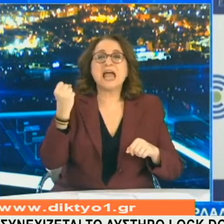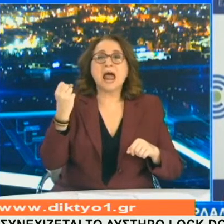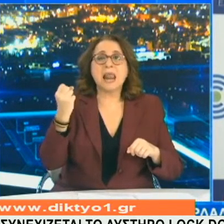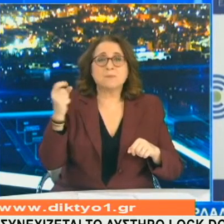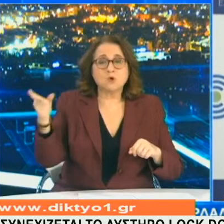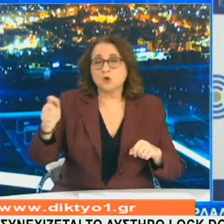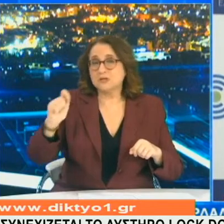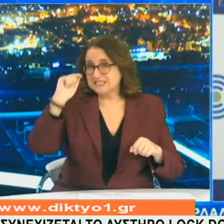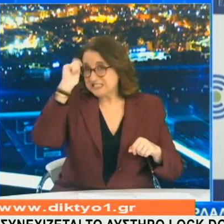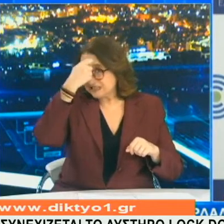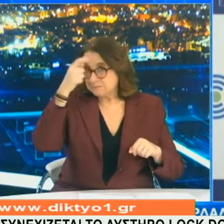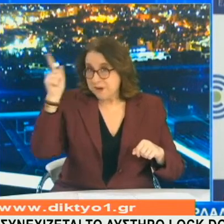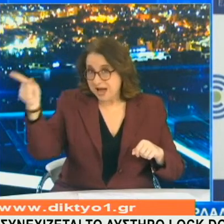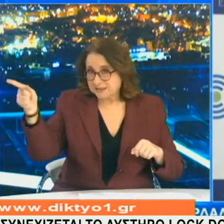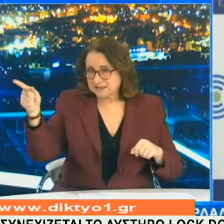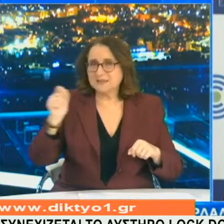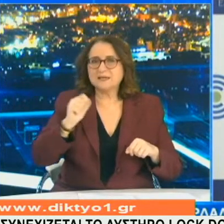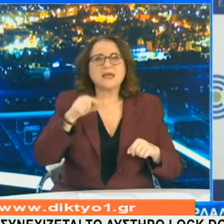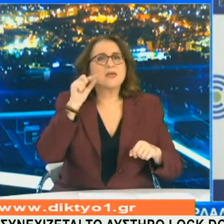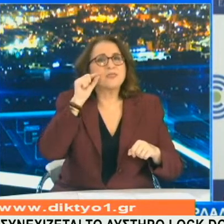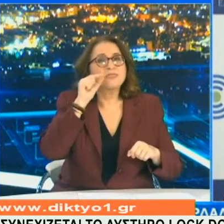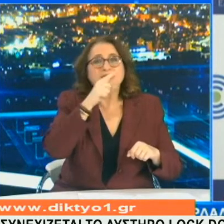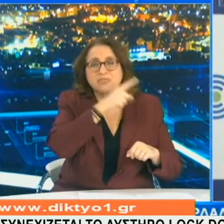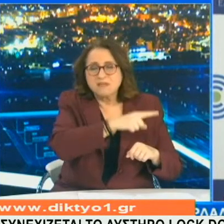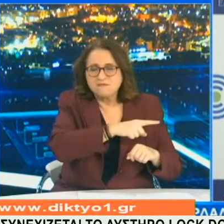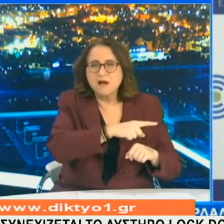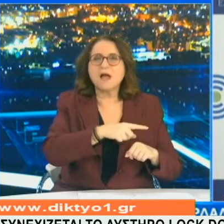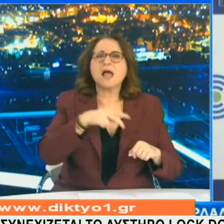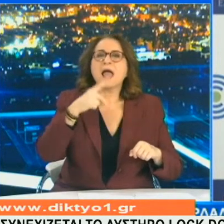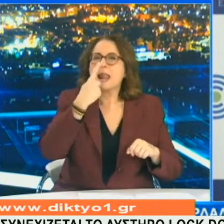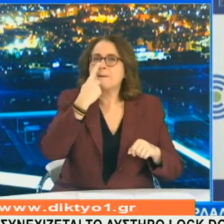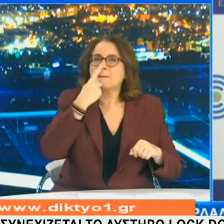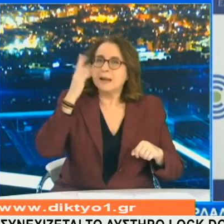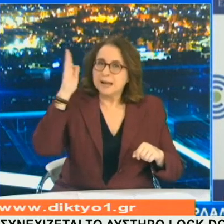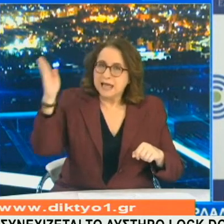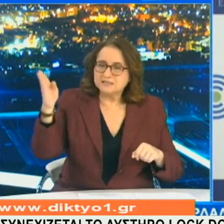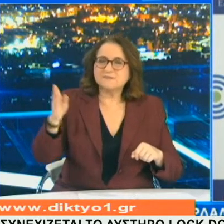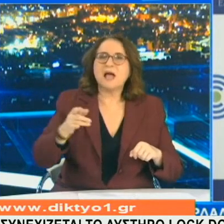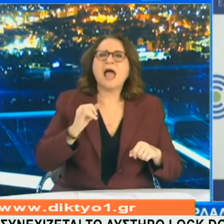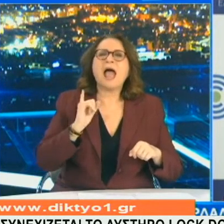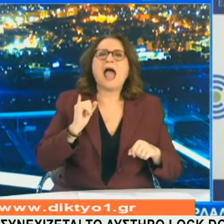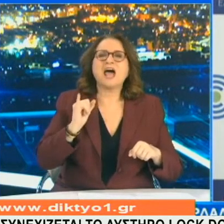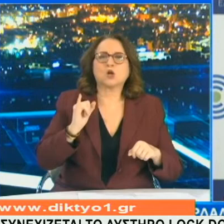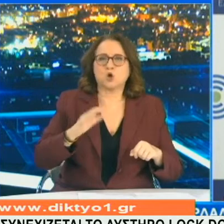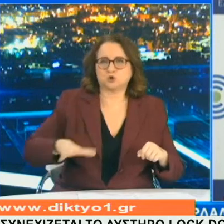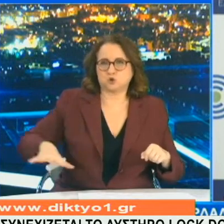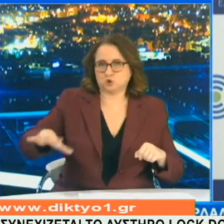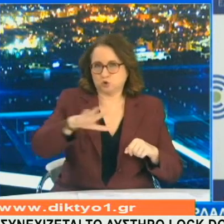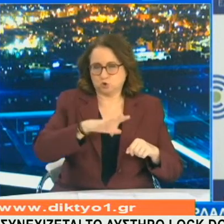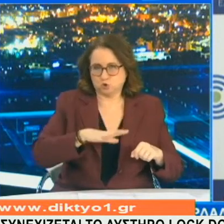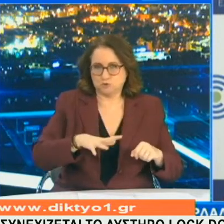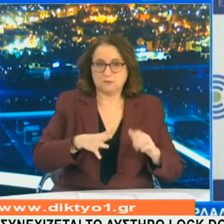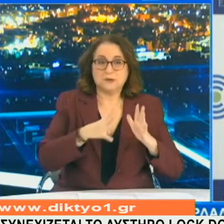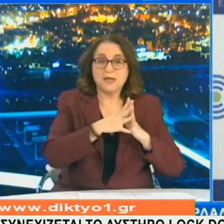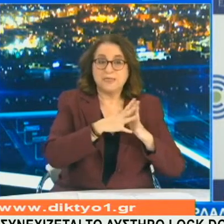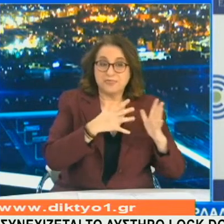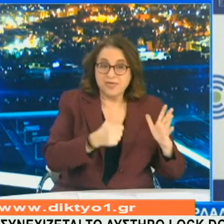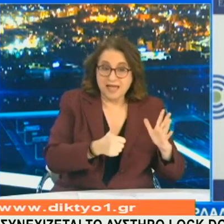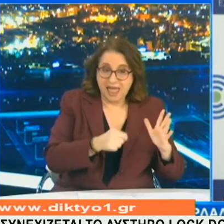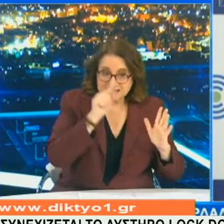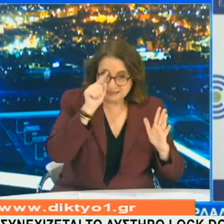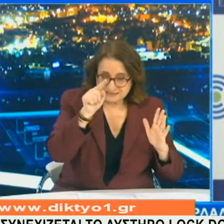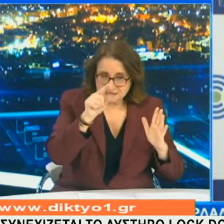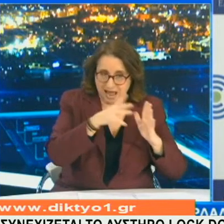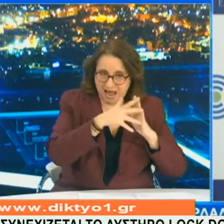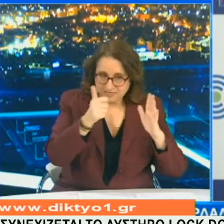περιφερειακές ενότητες Βιωτίας, Λέσβου και Αργολίδας. Τα ενεργά κρούσματα στην Ανθύλη είναι 16, στο Παλαιοκάστρο 18,